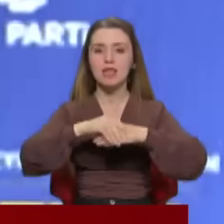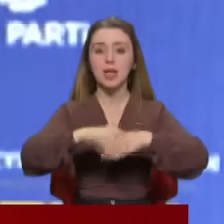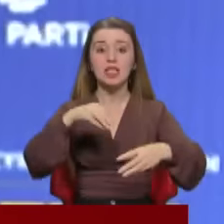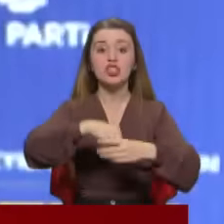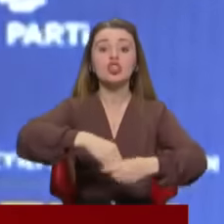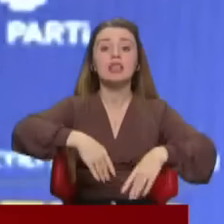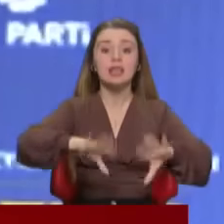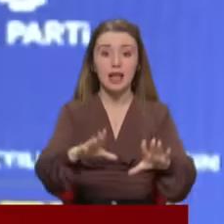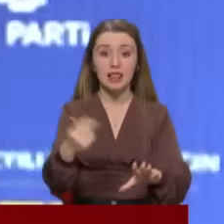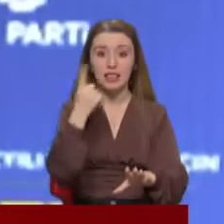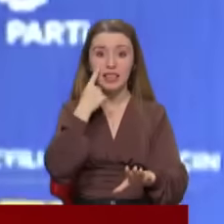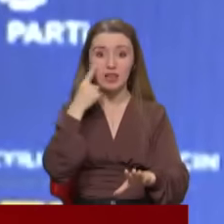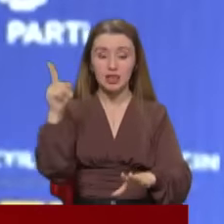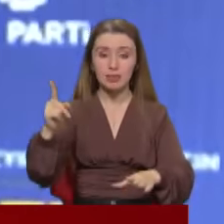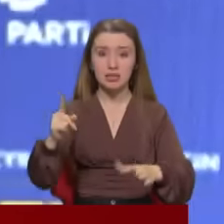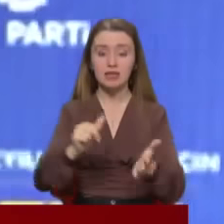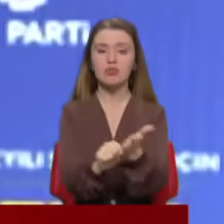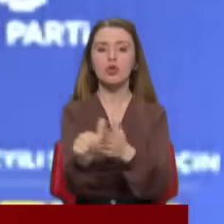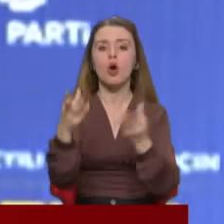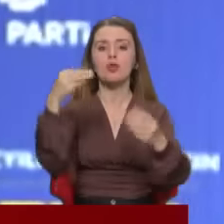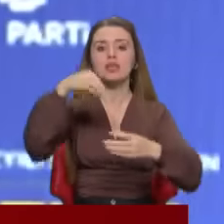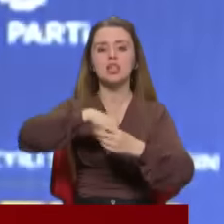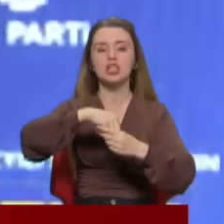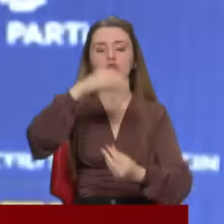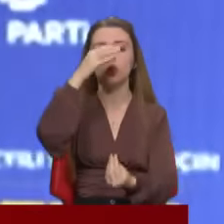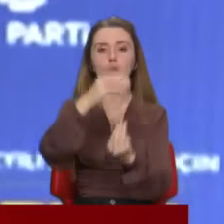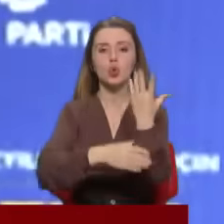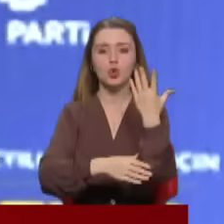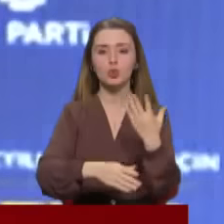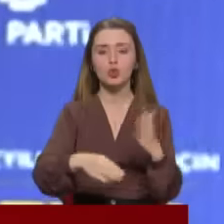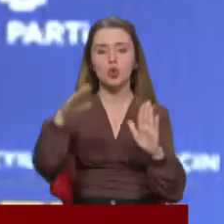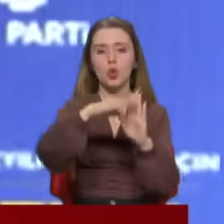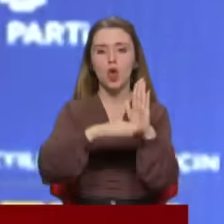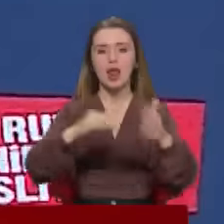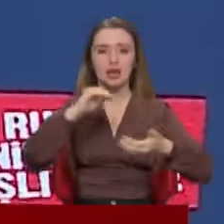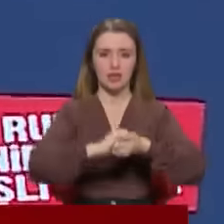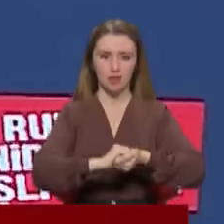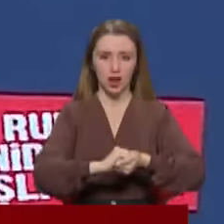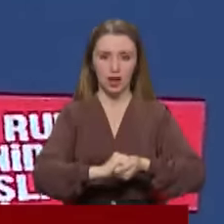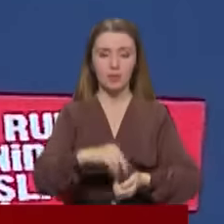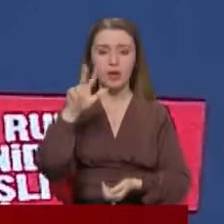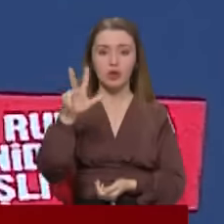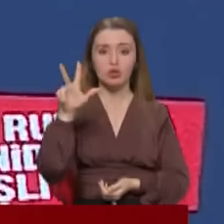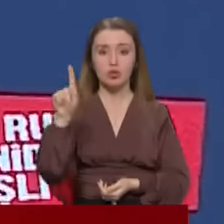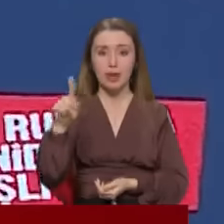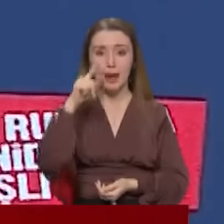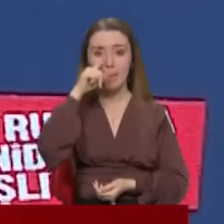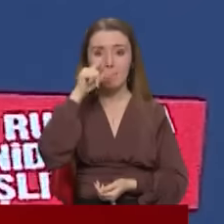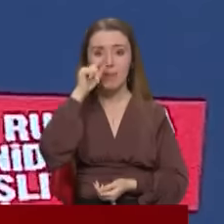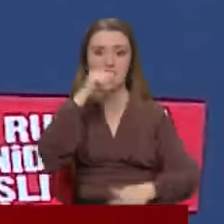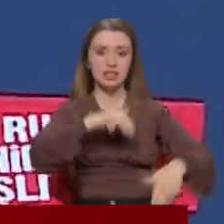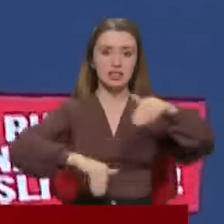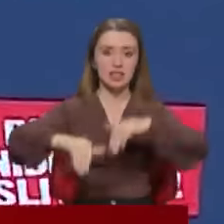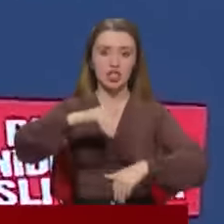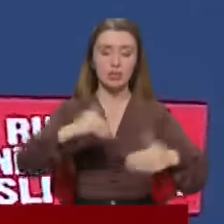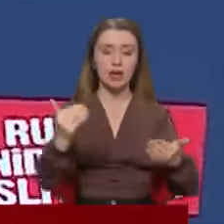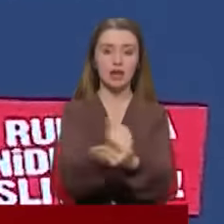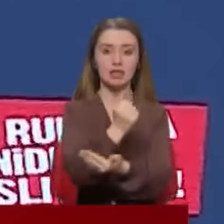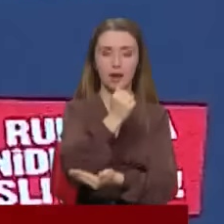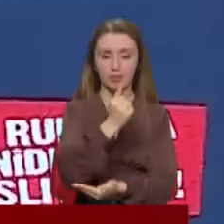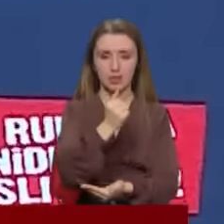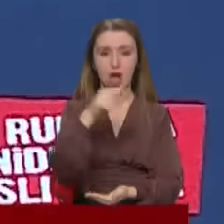değil, devletimizin bütünlüğü için kurulmuş bir ilkeler ittifakıdır. 31 Mart seçimlerindeki zaferimiz,